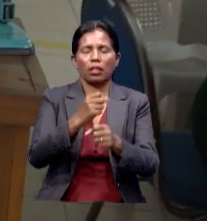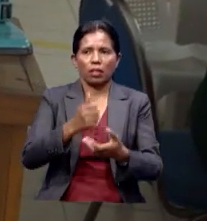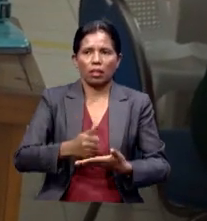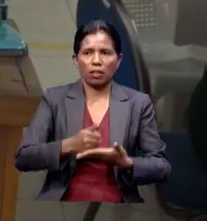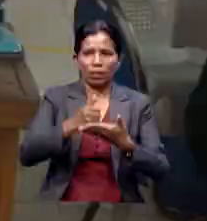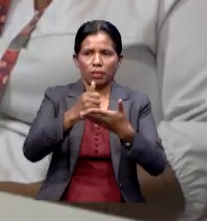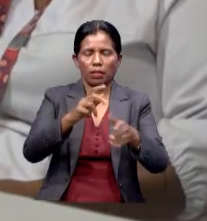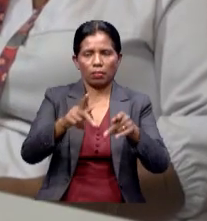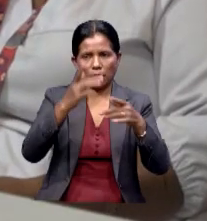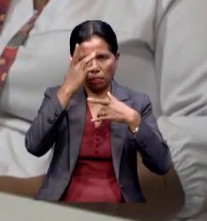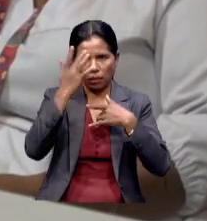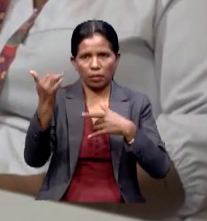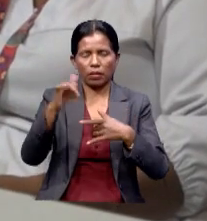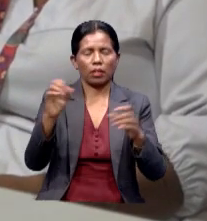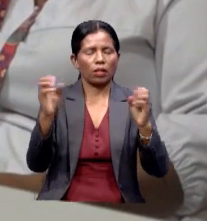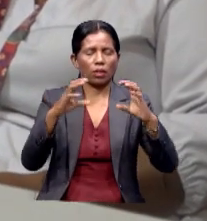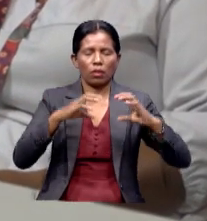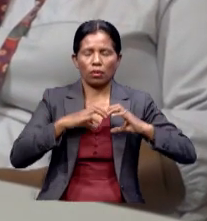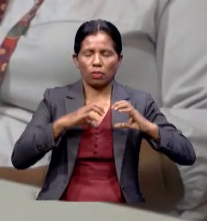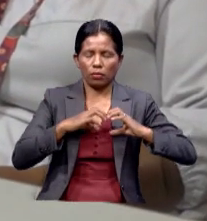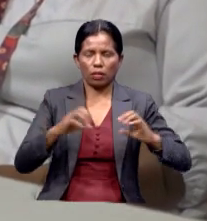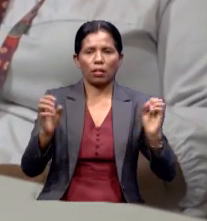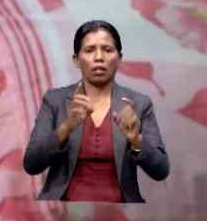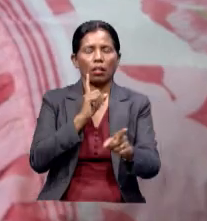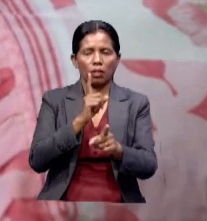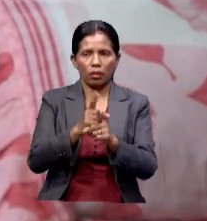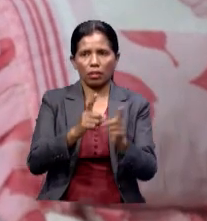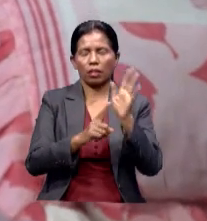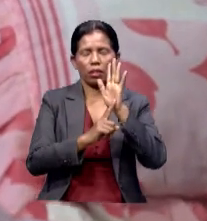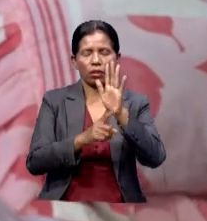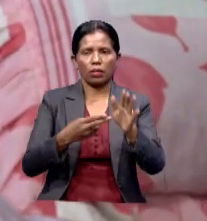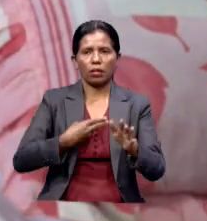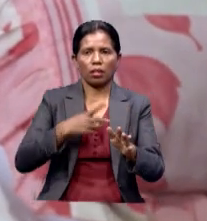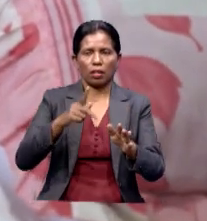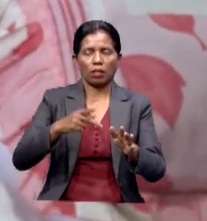ba paciente sira la ho fuan no la profissional dan ba la hatudo empatia no